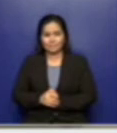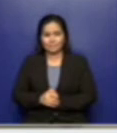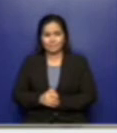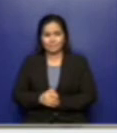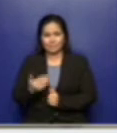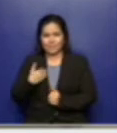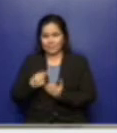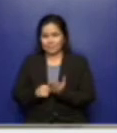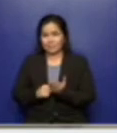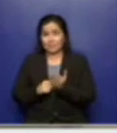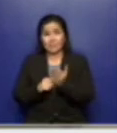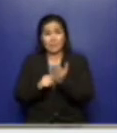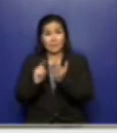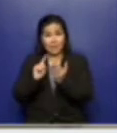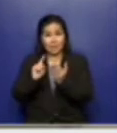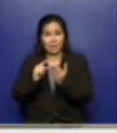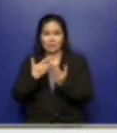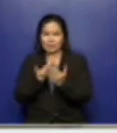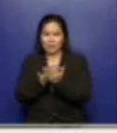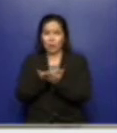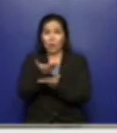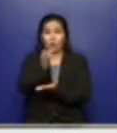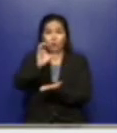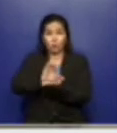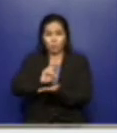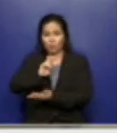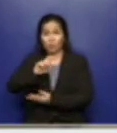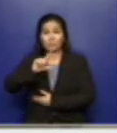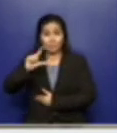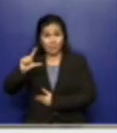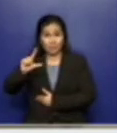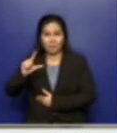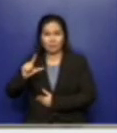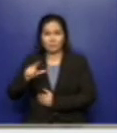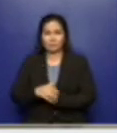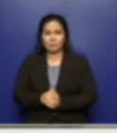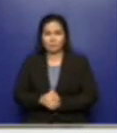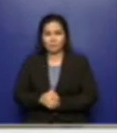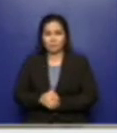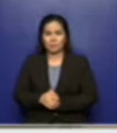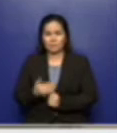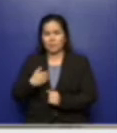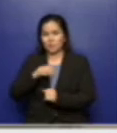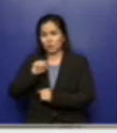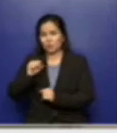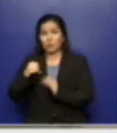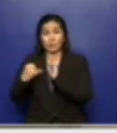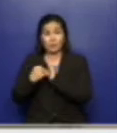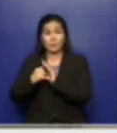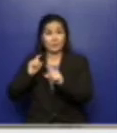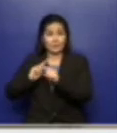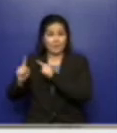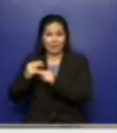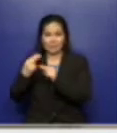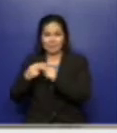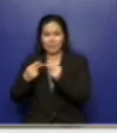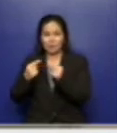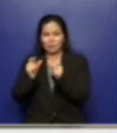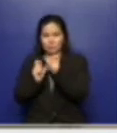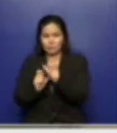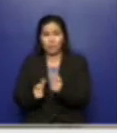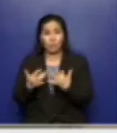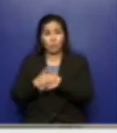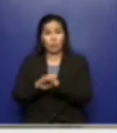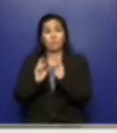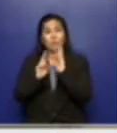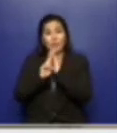อเสนอของบประมาณ200ล้านบาทโดยรวบรวมสสหลายจังหวัดนะครับไม่ว่าจังหวัด101จังหวัดสารค